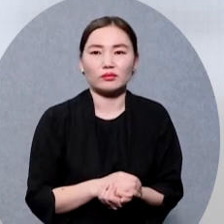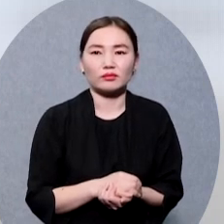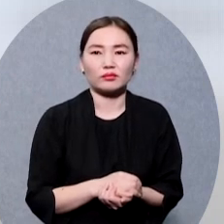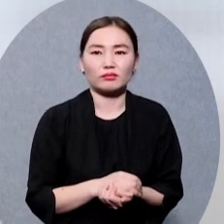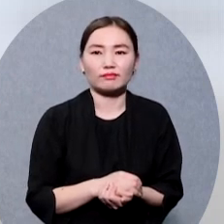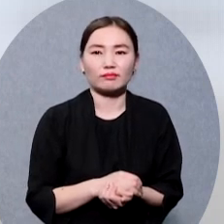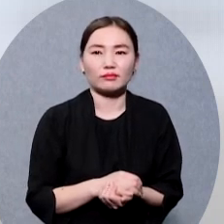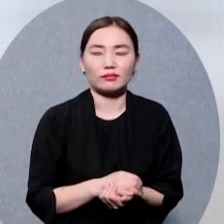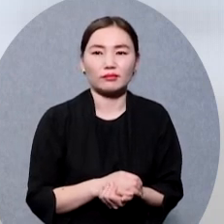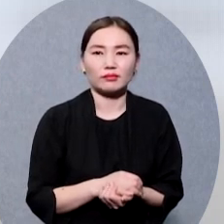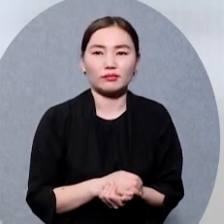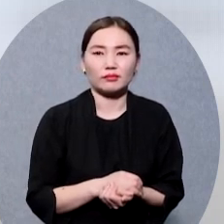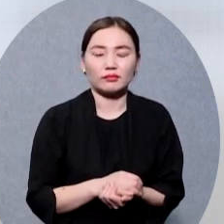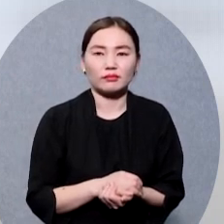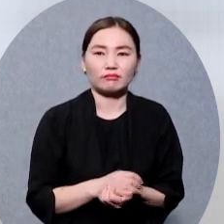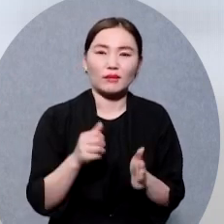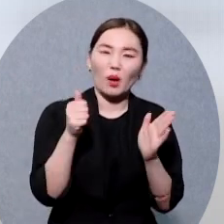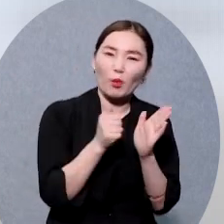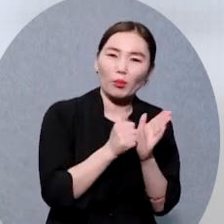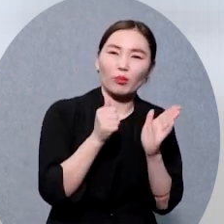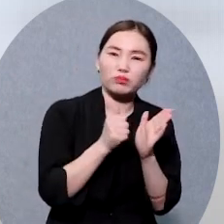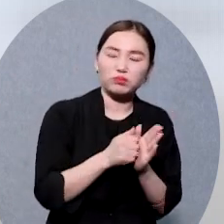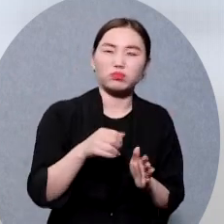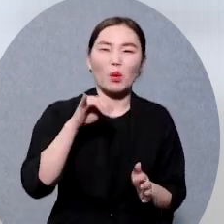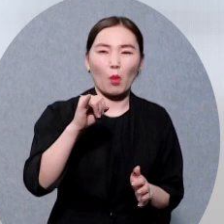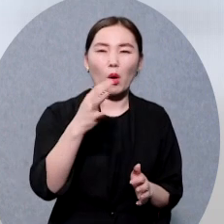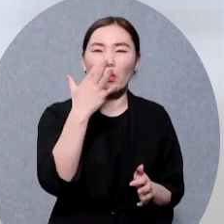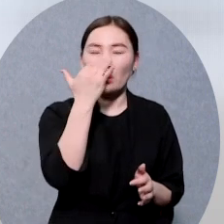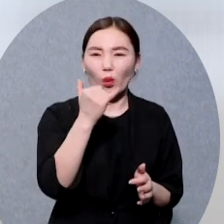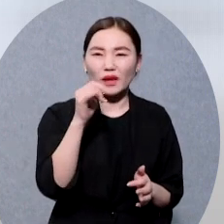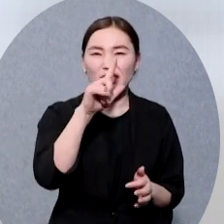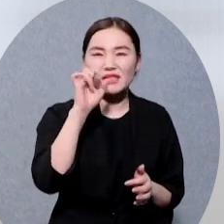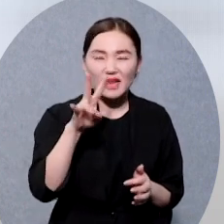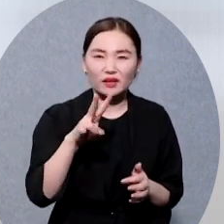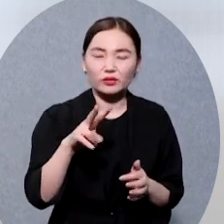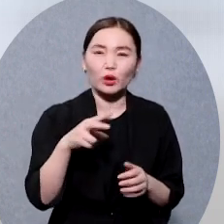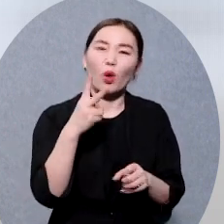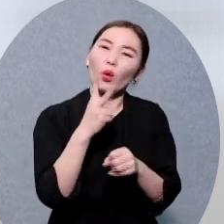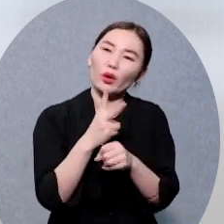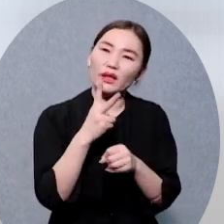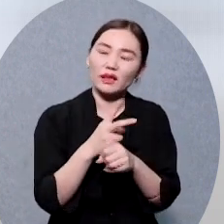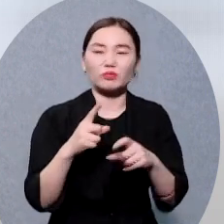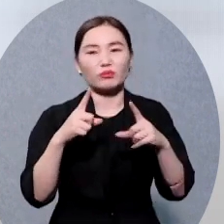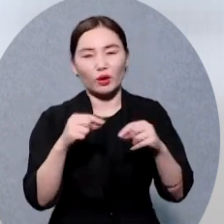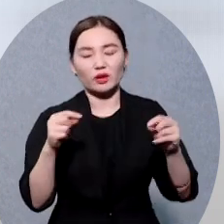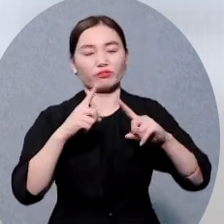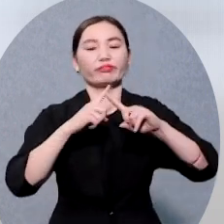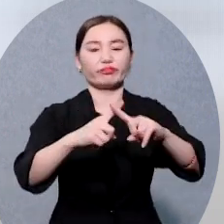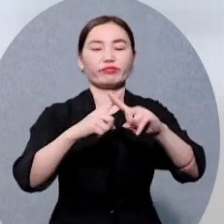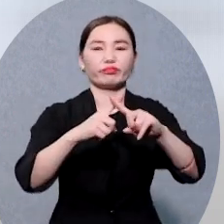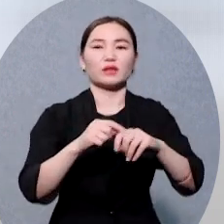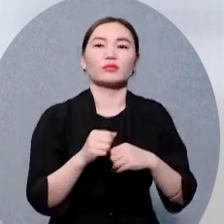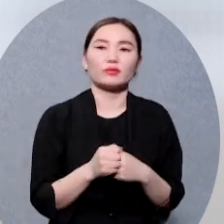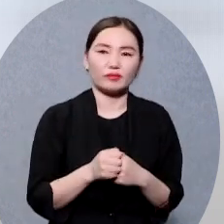За тэр нь бол ард иргэдийн дунд бол бас одоо нэгэн хүнд юм байсан. Тэгэхээр зэрэг Боогийн одоо тэр харгас зан үйлийг